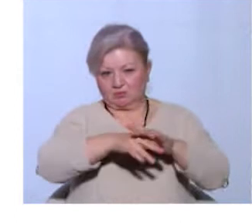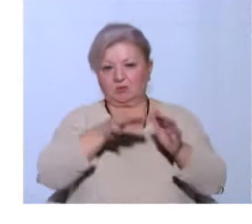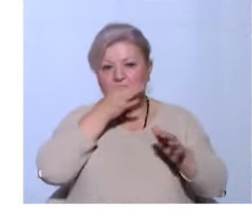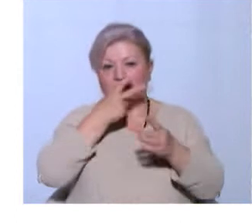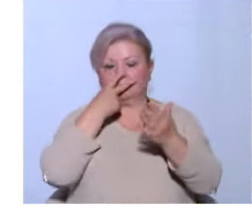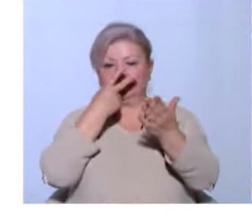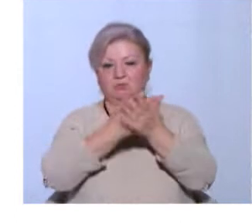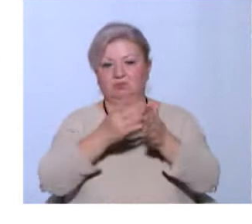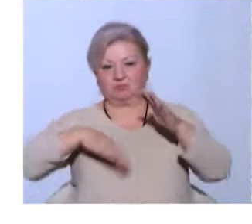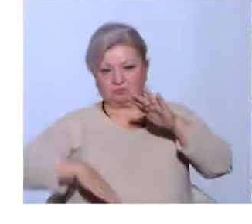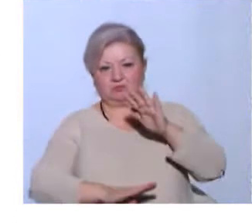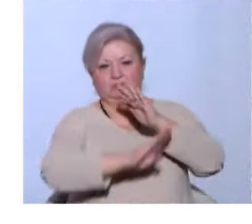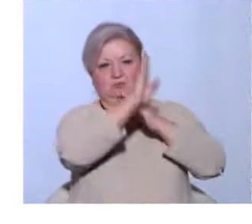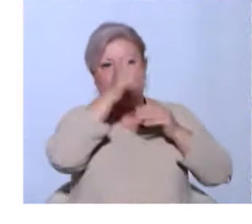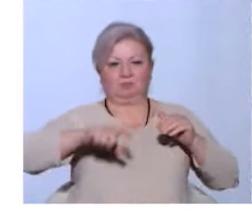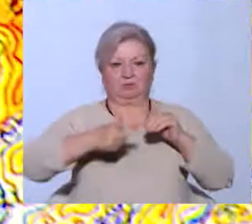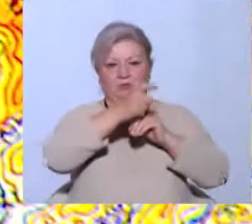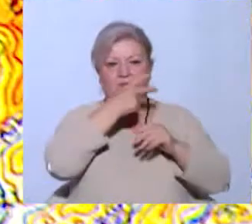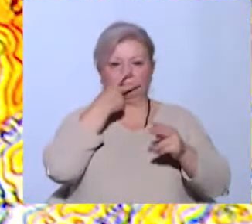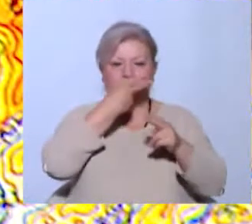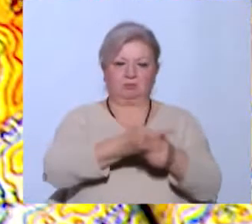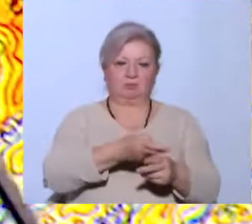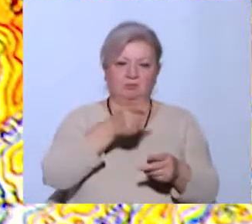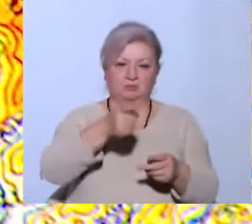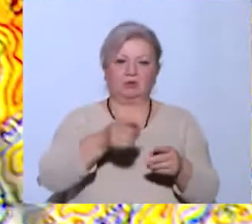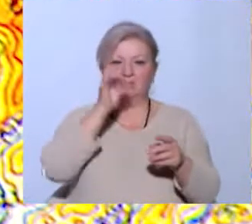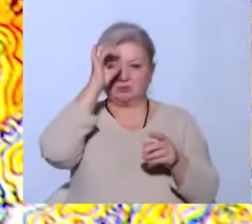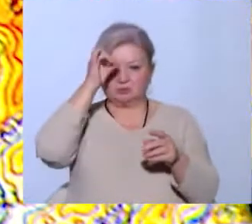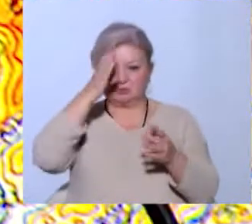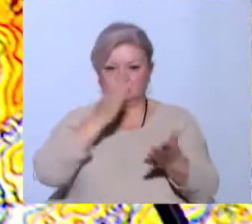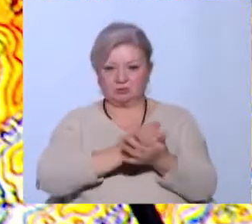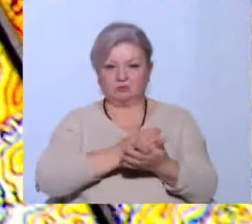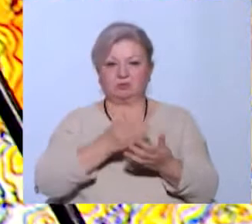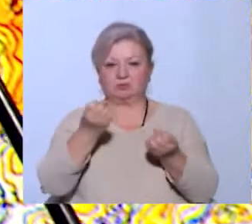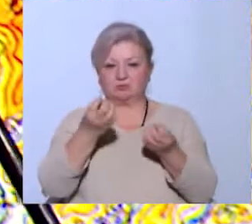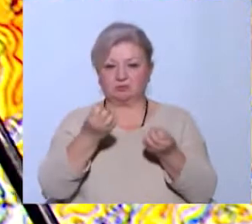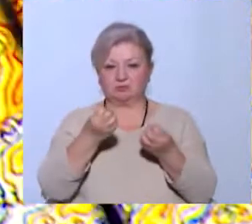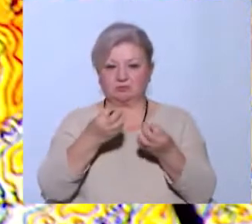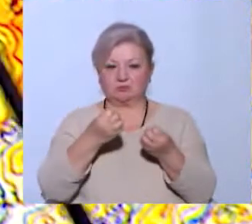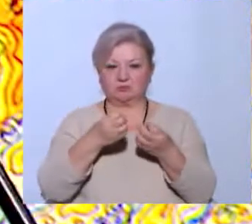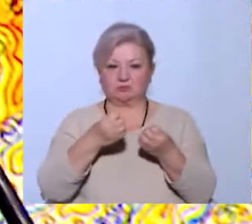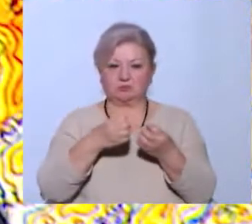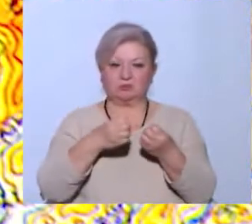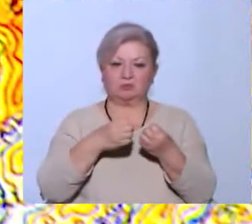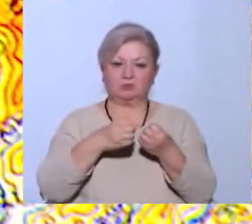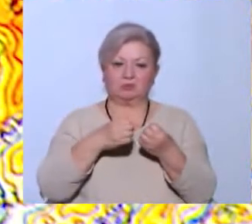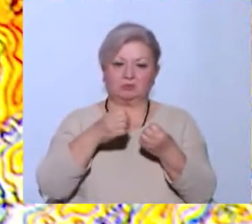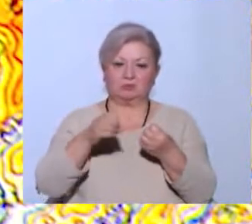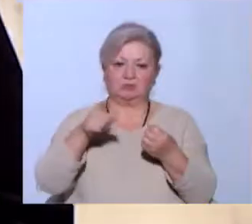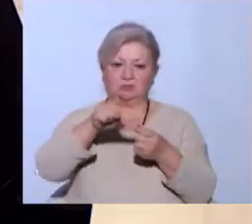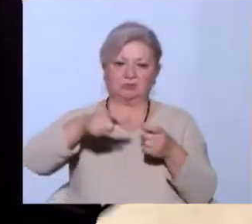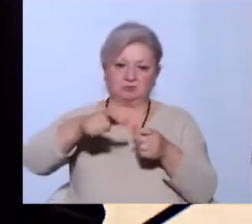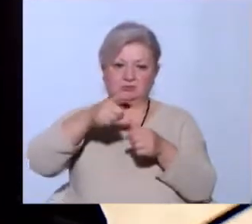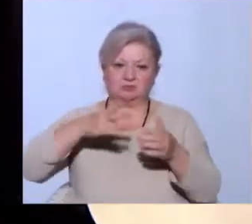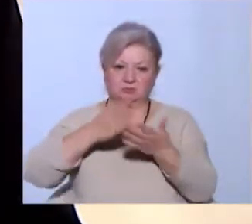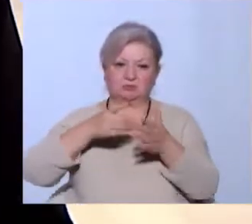მისი ამოსვლა ზედაპირზე. ტბებიდან ცნობილი რიწის ტბის გარდა გვაქვს კელასურის ტბა, ამტყელის ტბა,